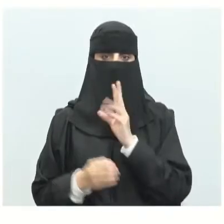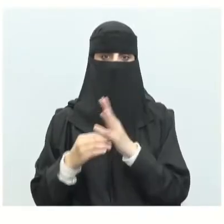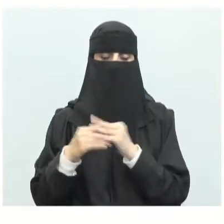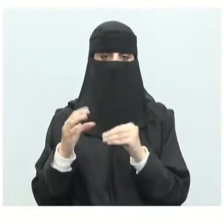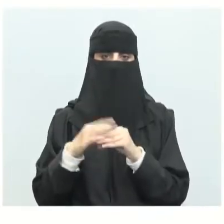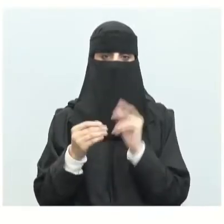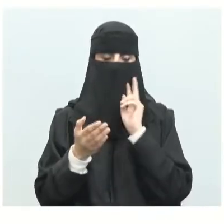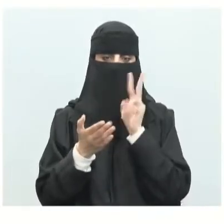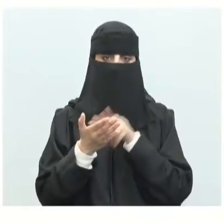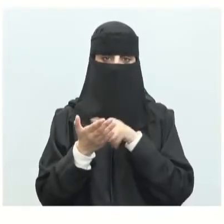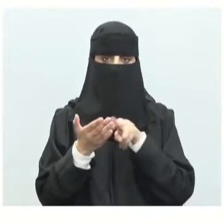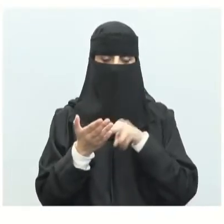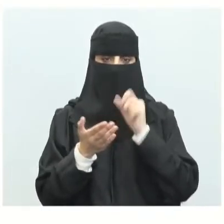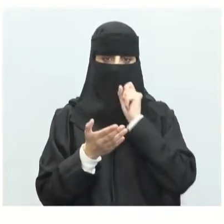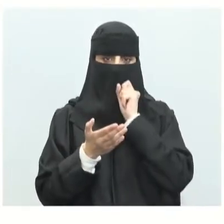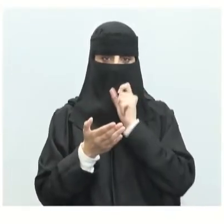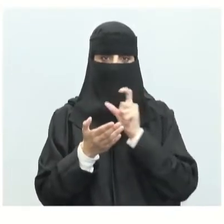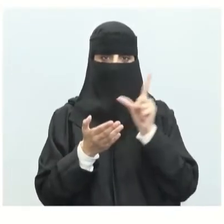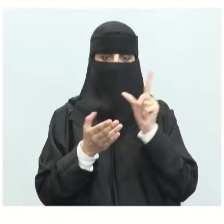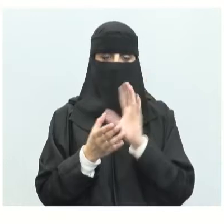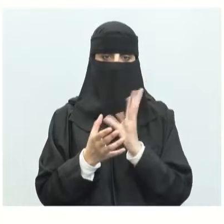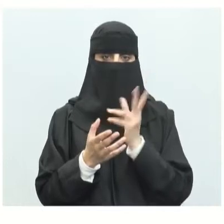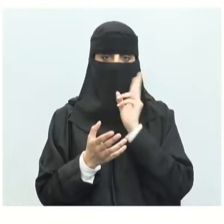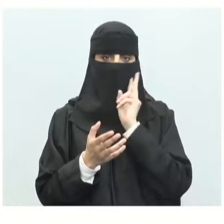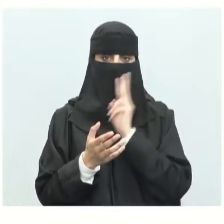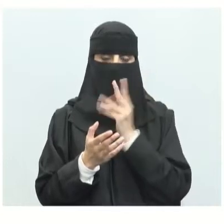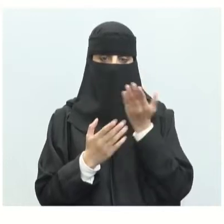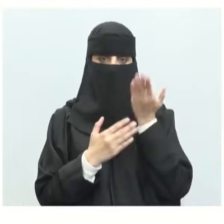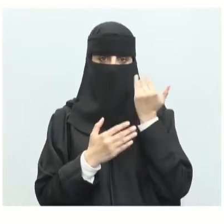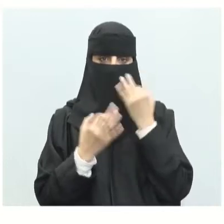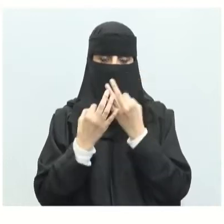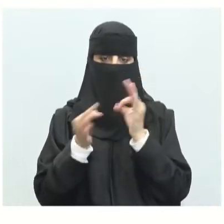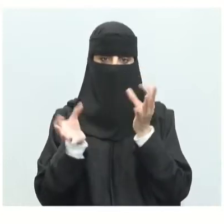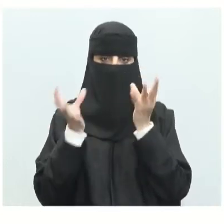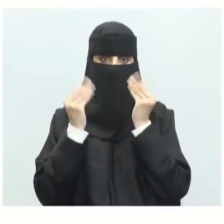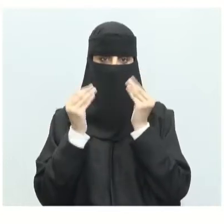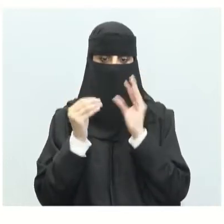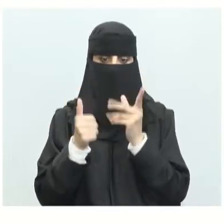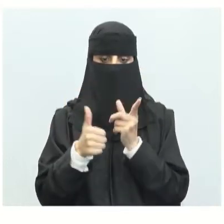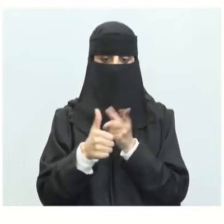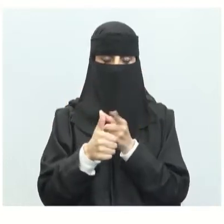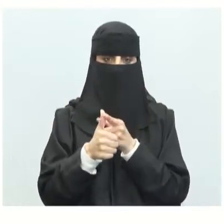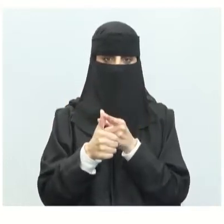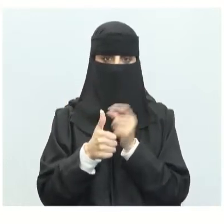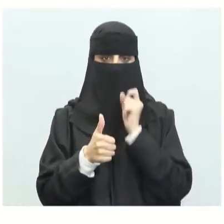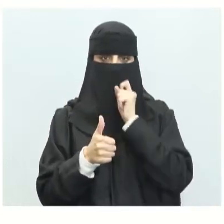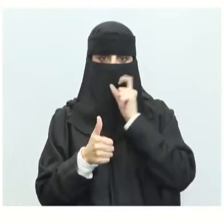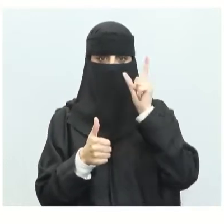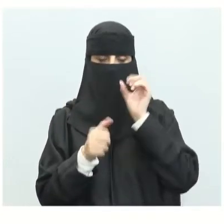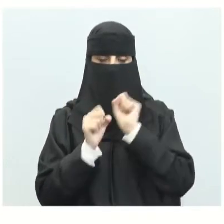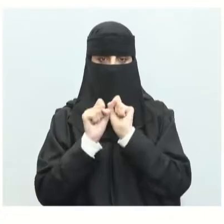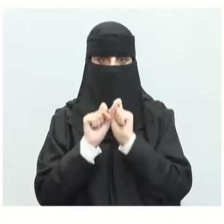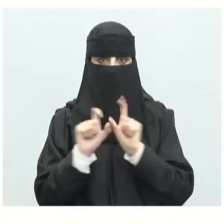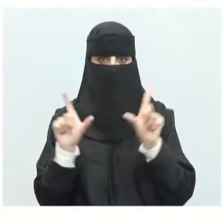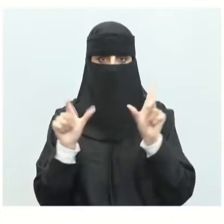من مهارات القراءه الجهريه التي سبق واندرسناها وضوح